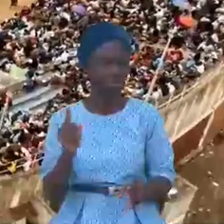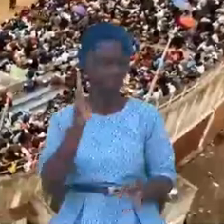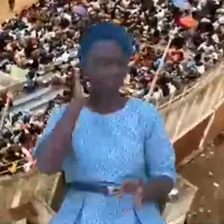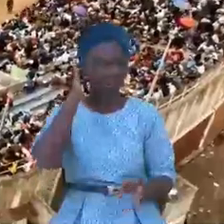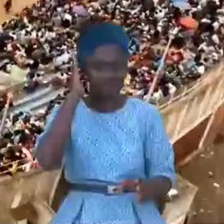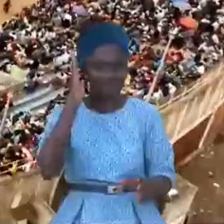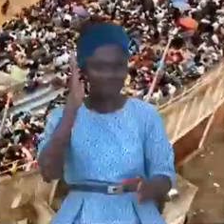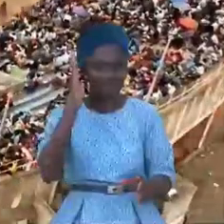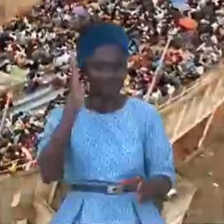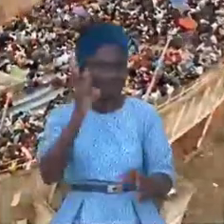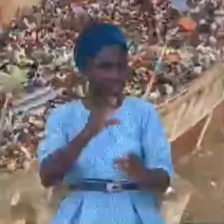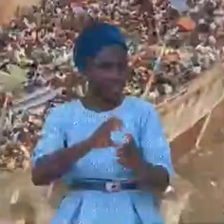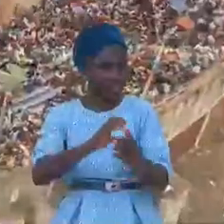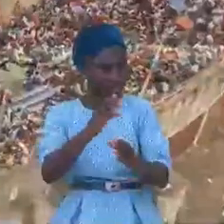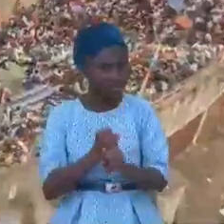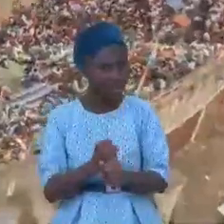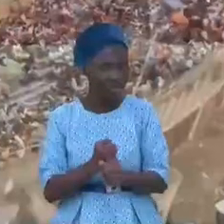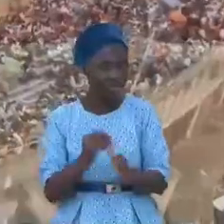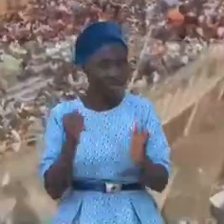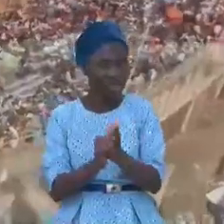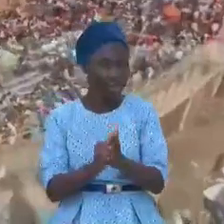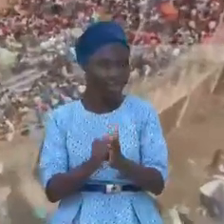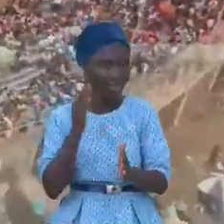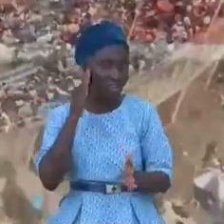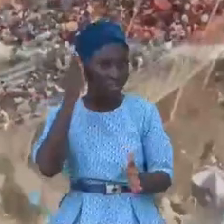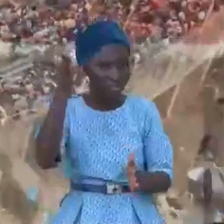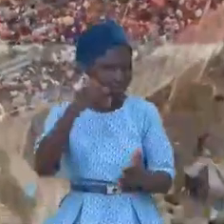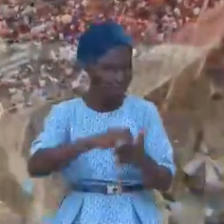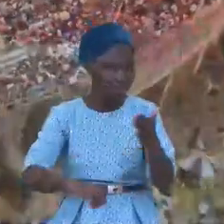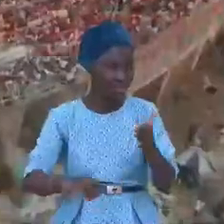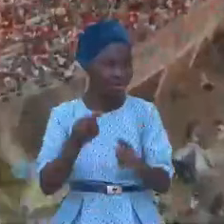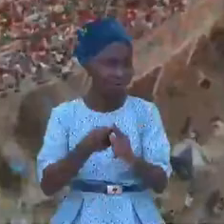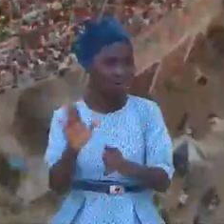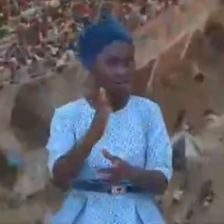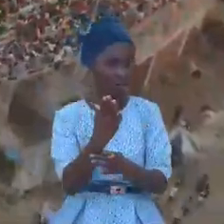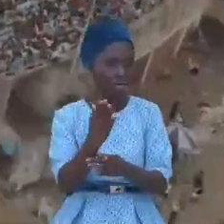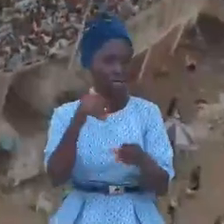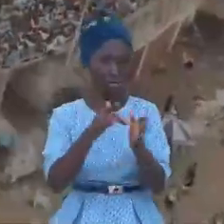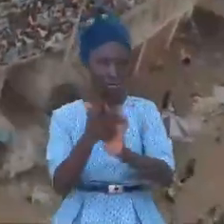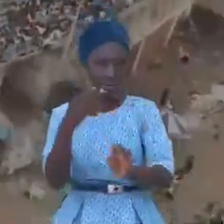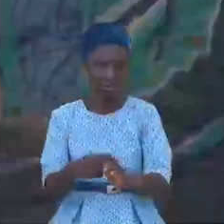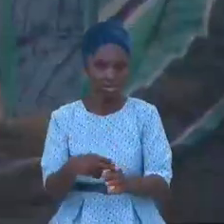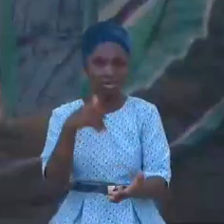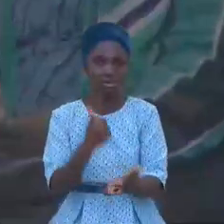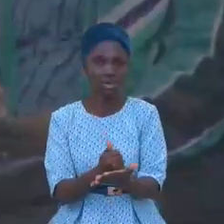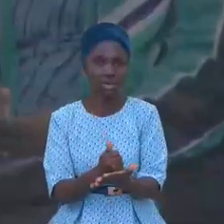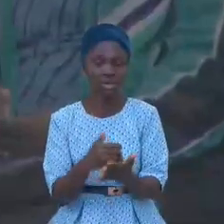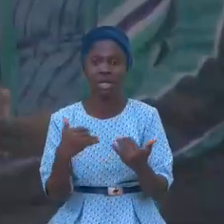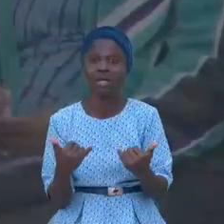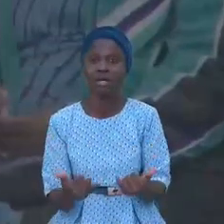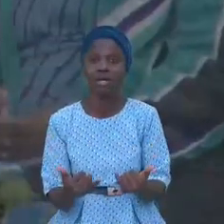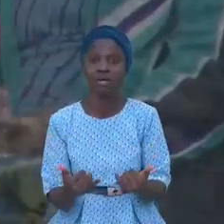pourra prendre cet avenir libéré de tes mains au nom de Jésus.